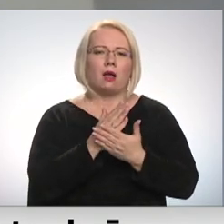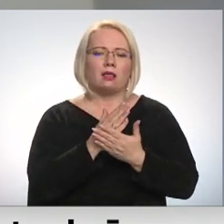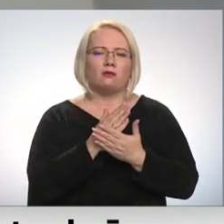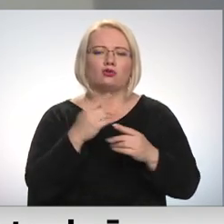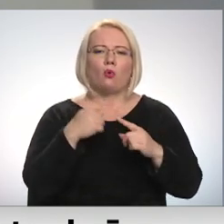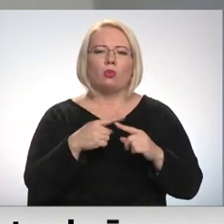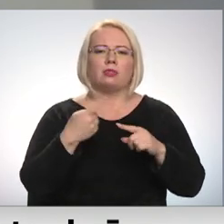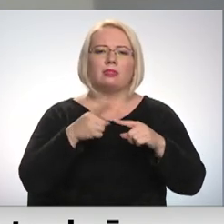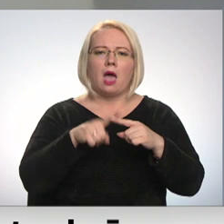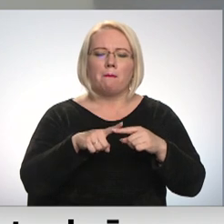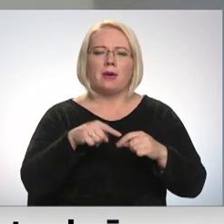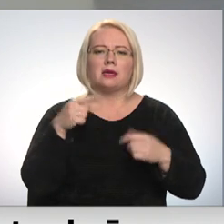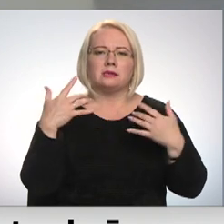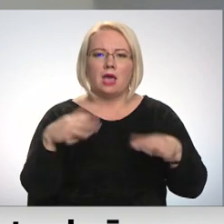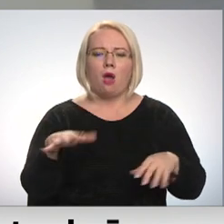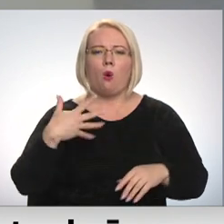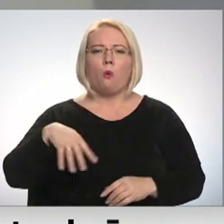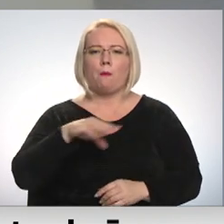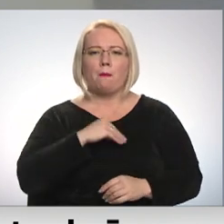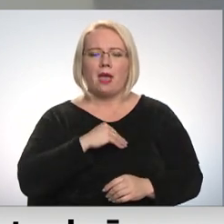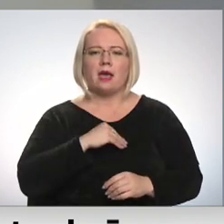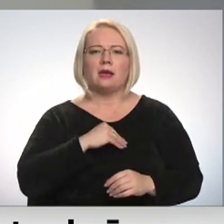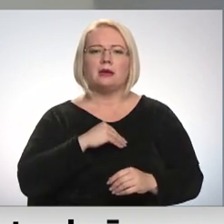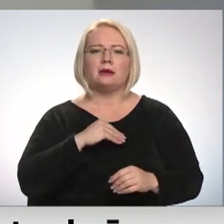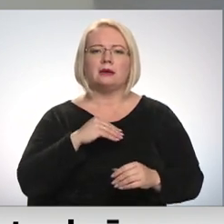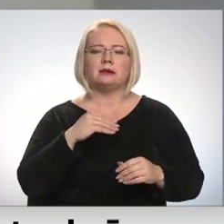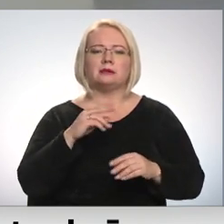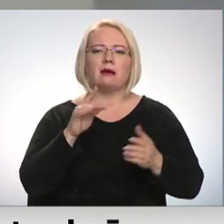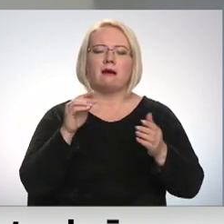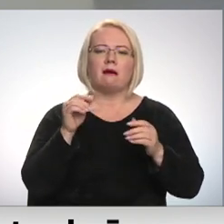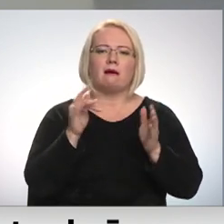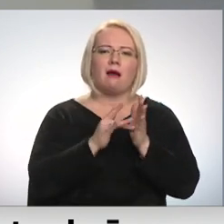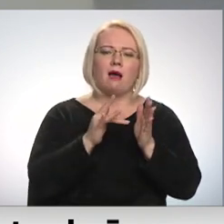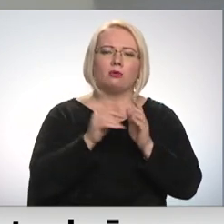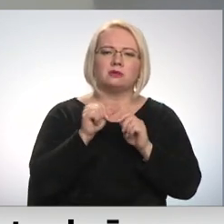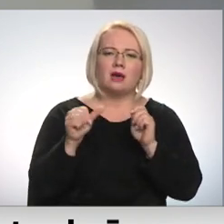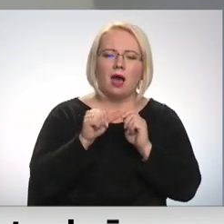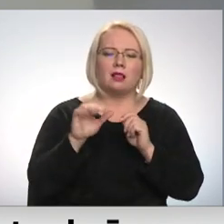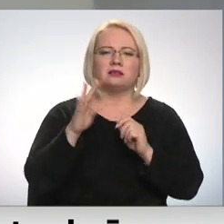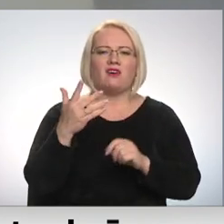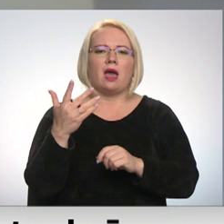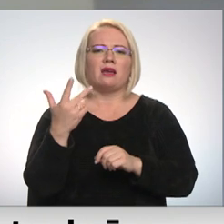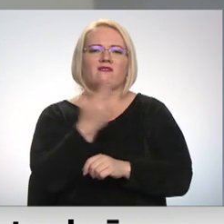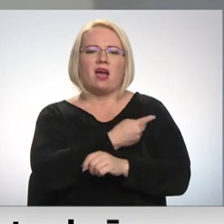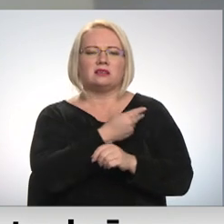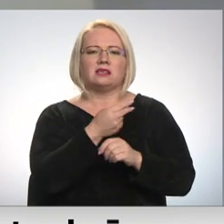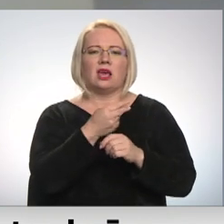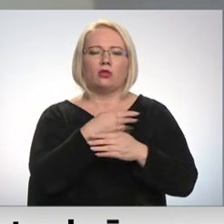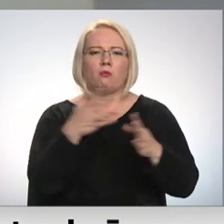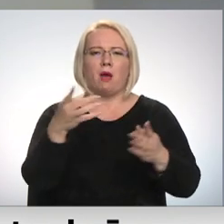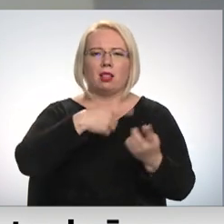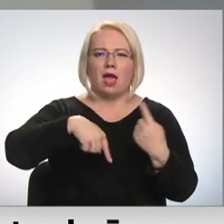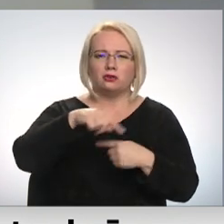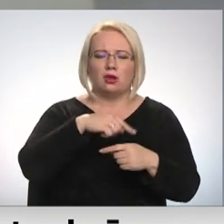Un tādēļ vien jau mēs palaižot kādu medikamentu vakcīnu, pieņemam, ka šī būs tā grupa,